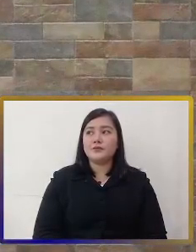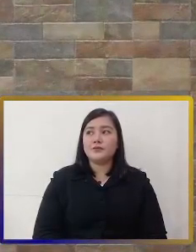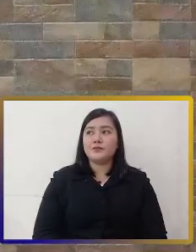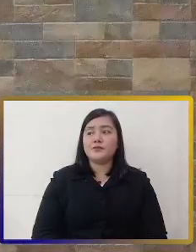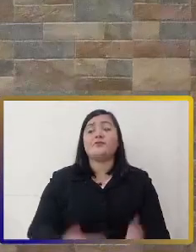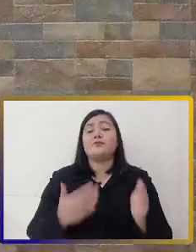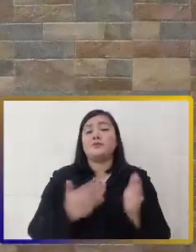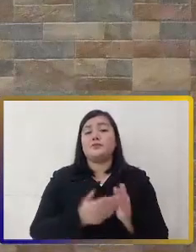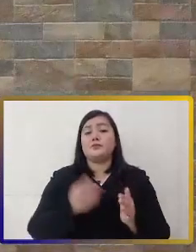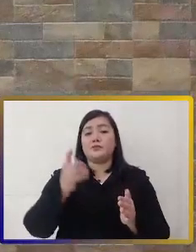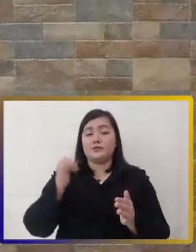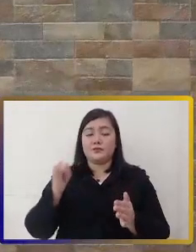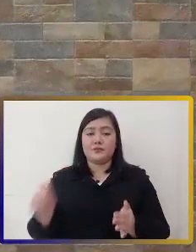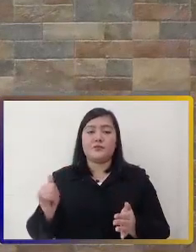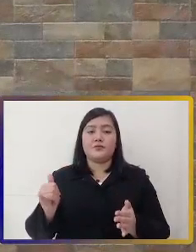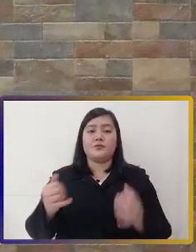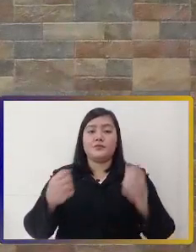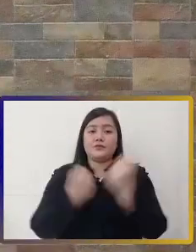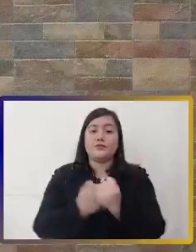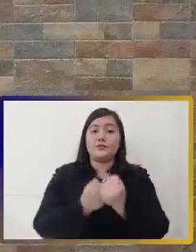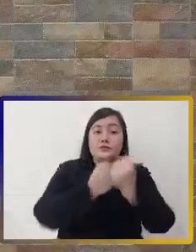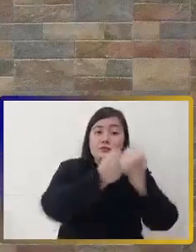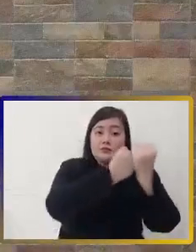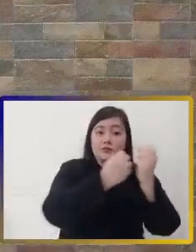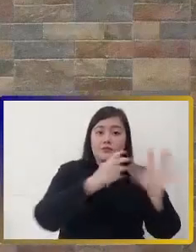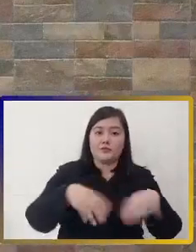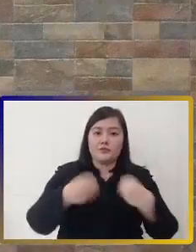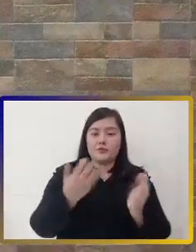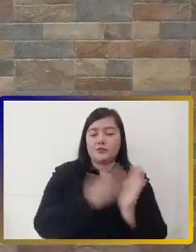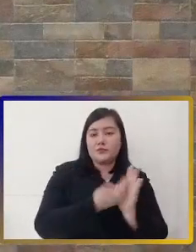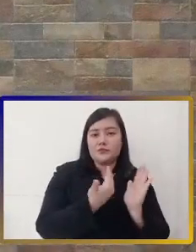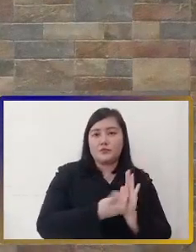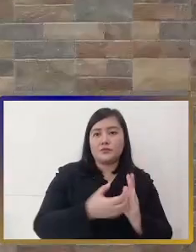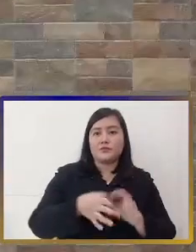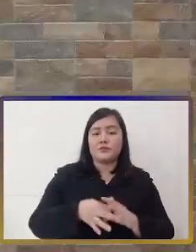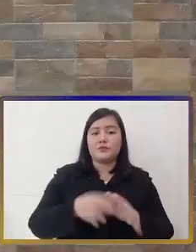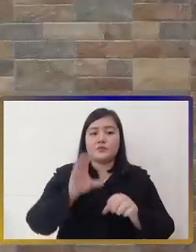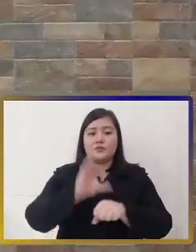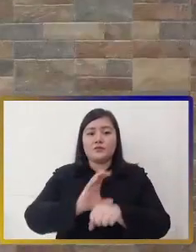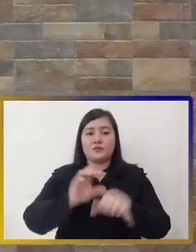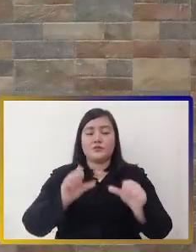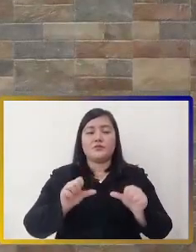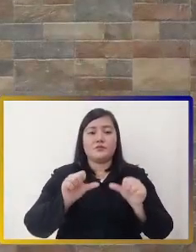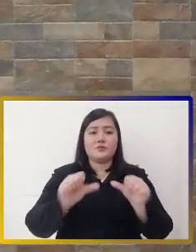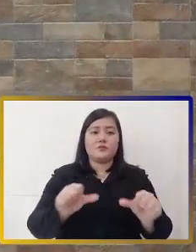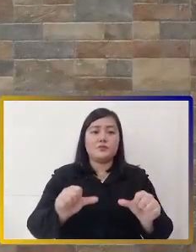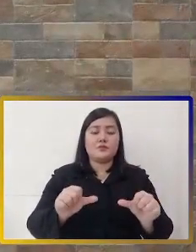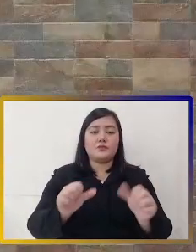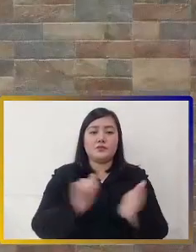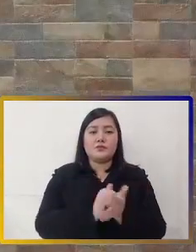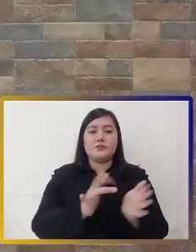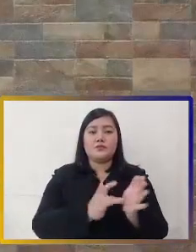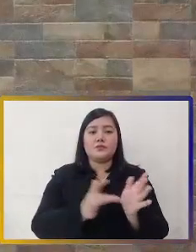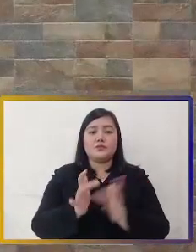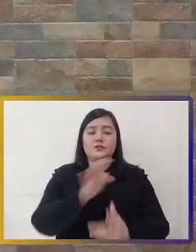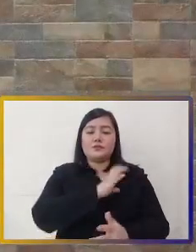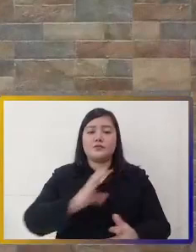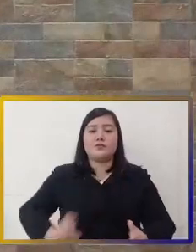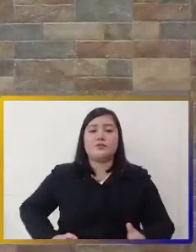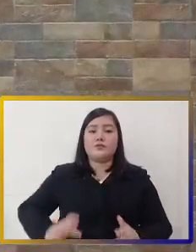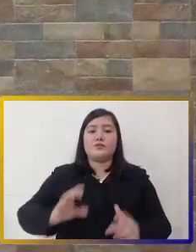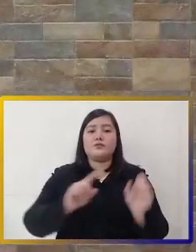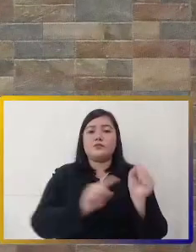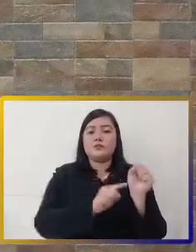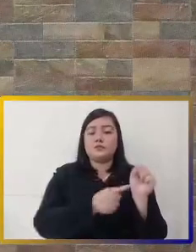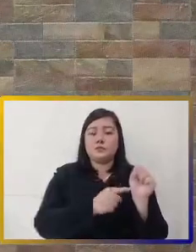the perpetuity of the church. You see? The line of historians. You see? Yung pagpapatunay ng